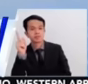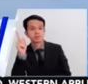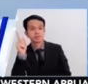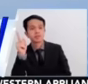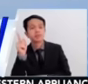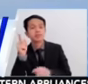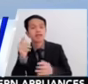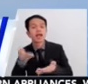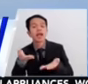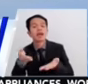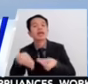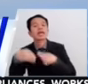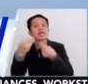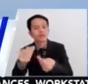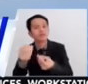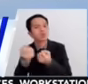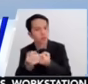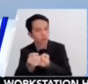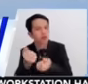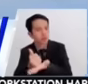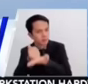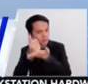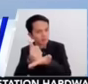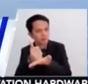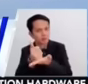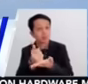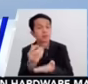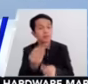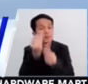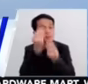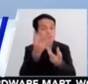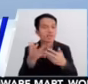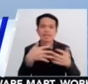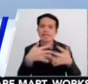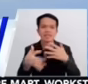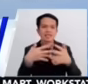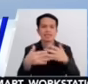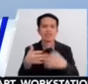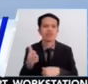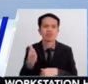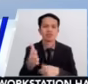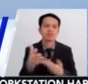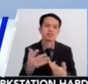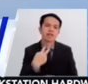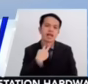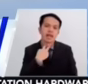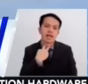mangingisda. Yun nga, Rafi, even itong mga mangingisda ay nadadamay na dahil